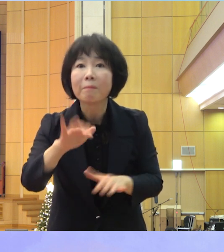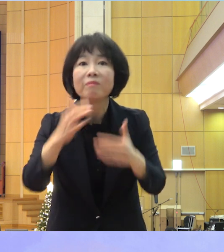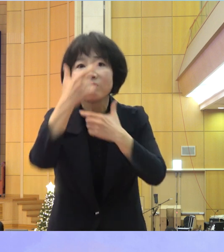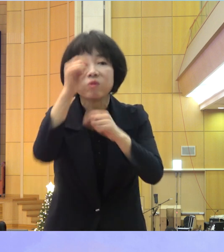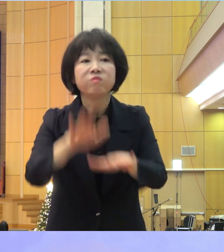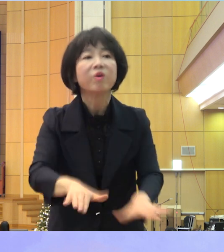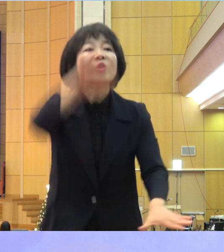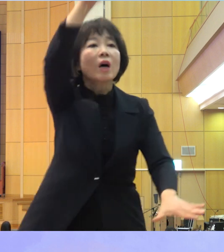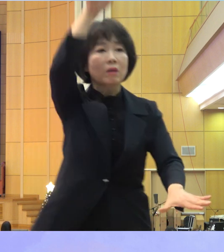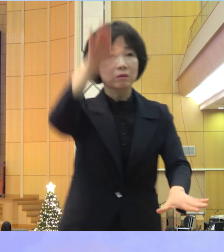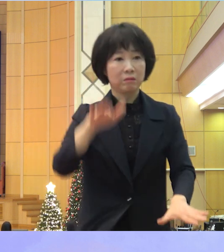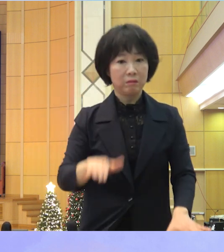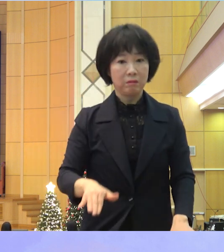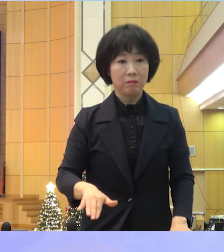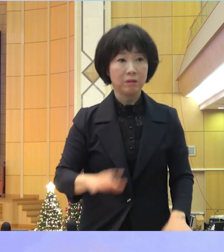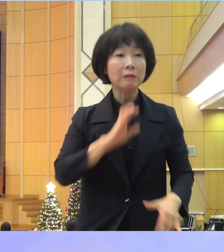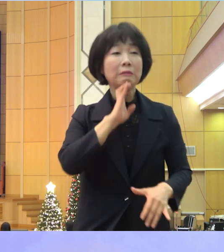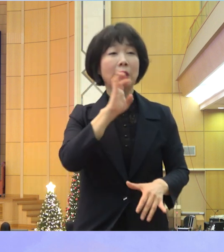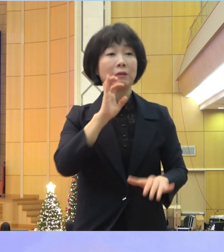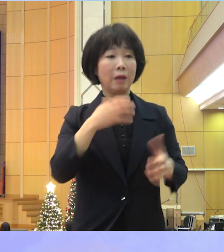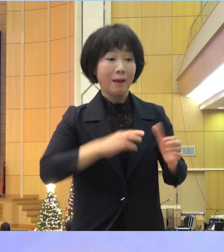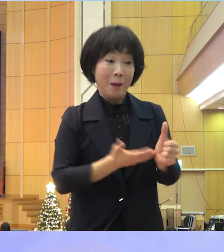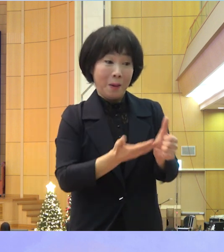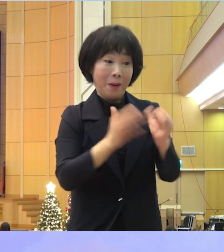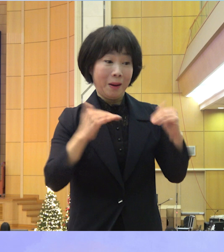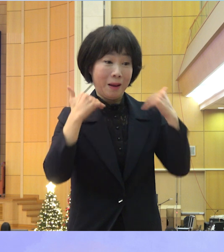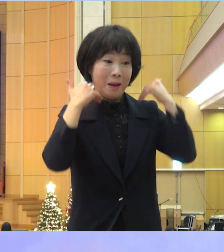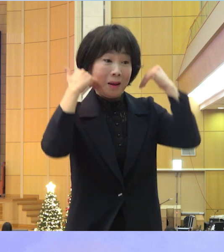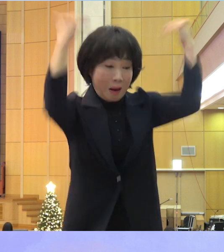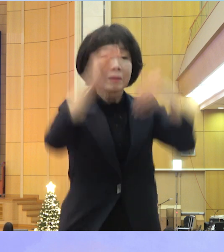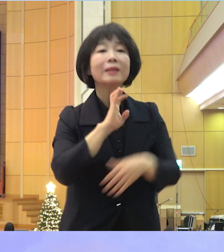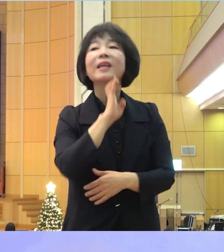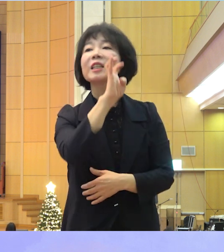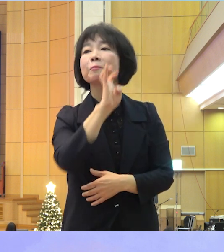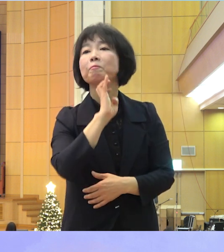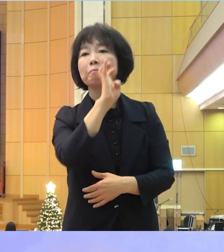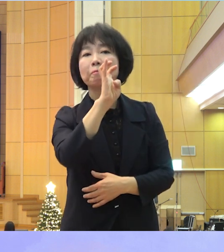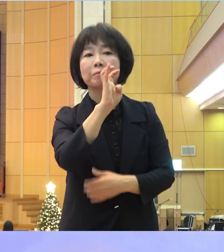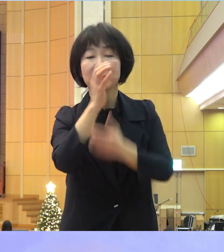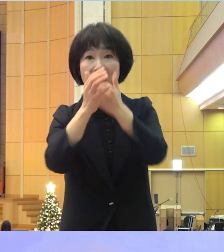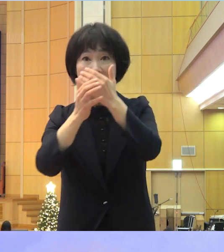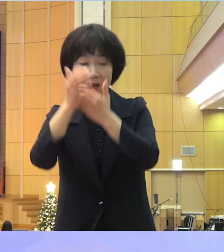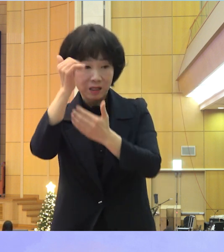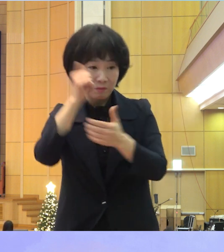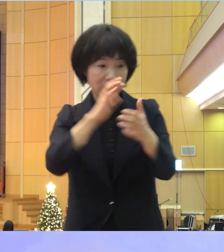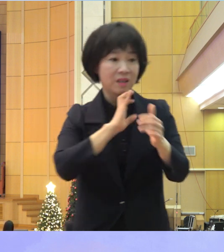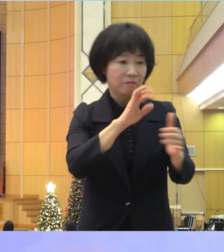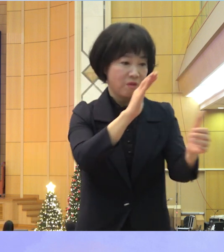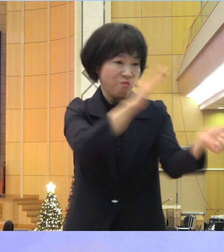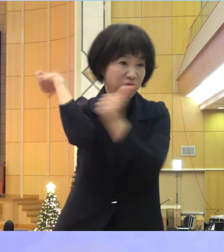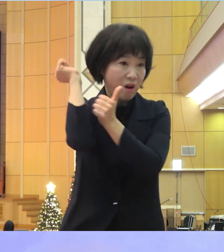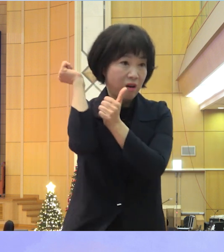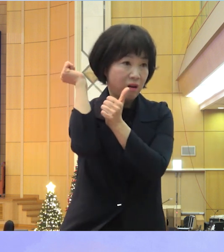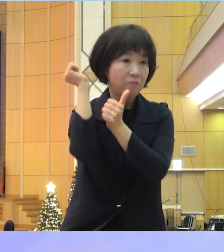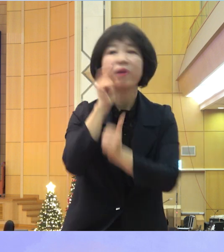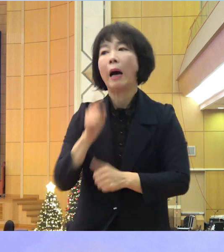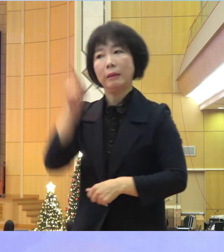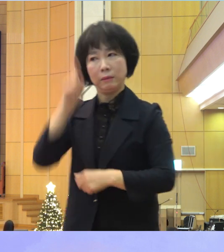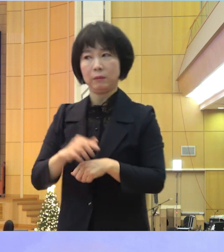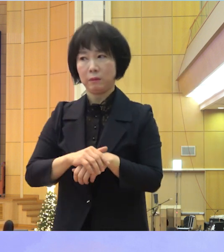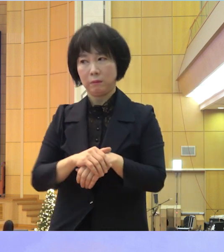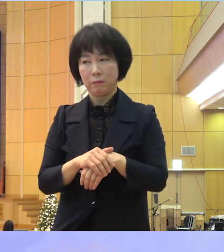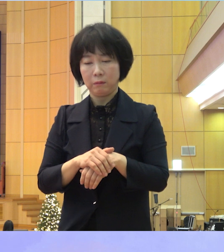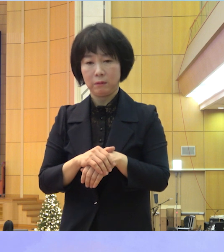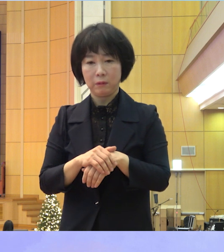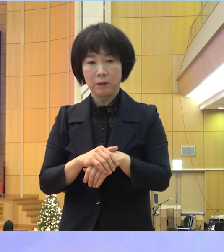모세가 하나님께 부름을, 광야에 갔다가 80세 때 부름 받잖아요. 그래서 모세가 아까